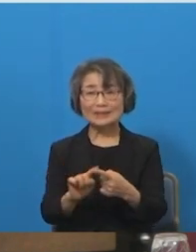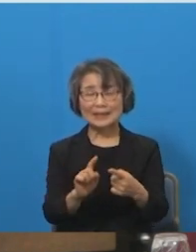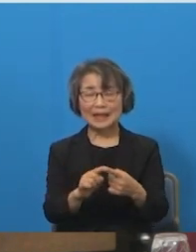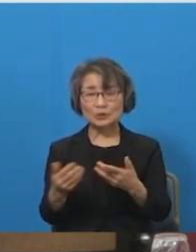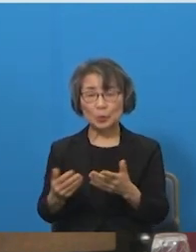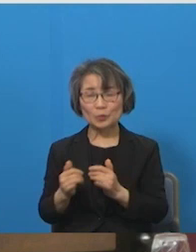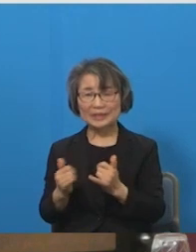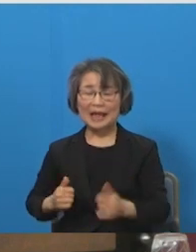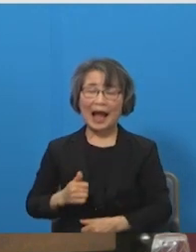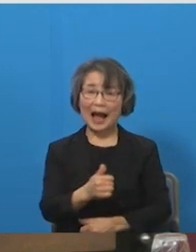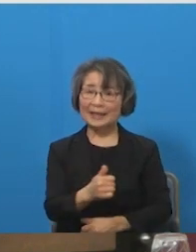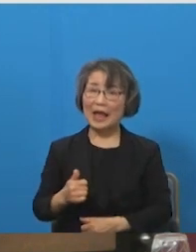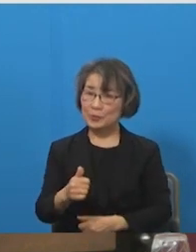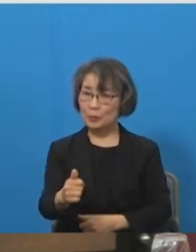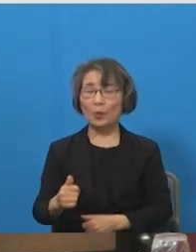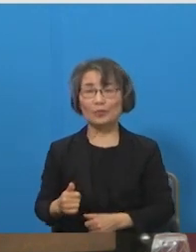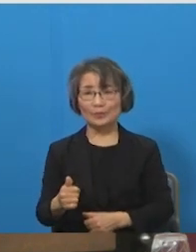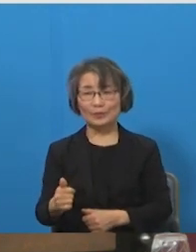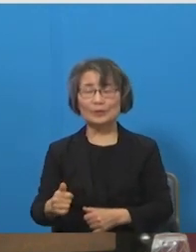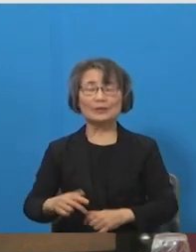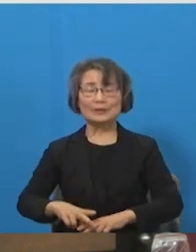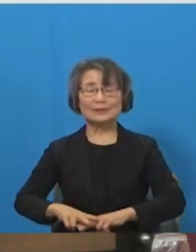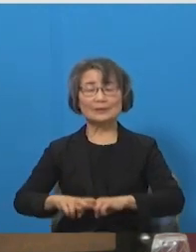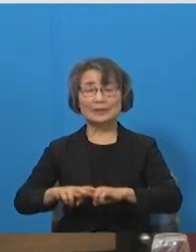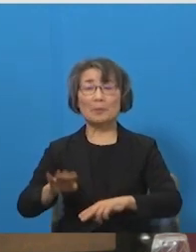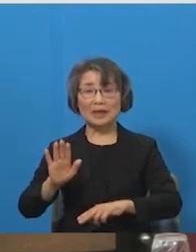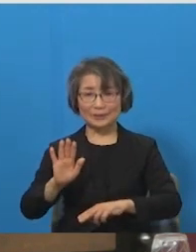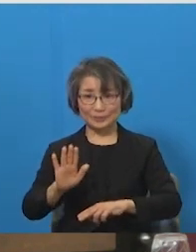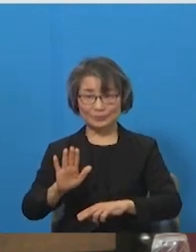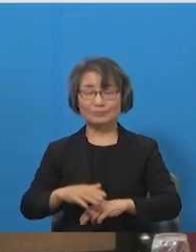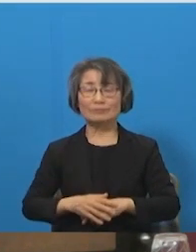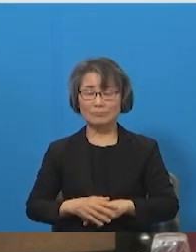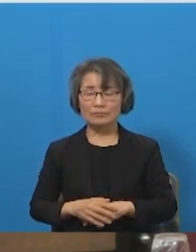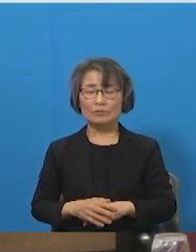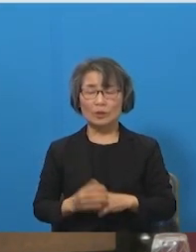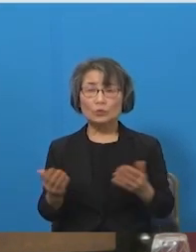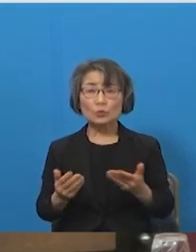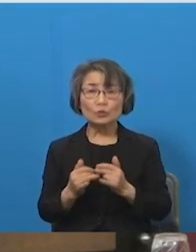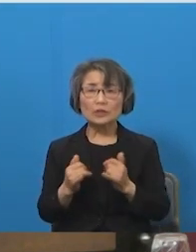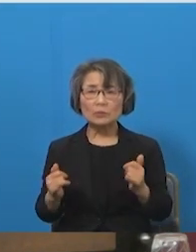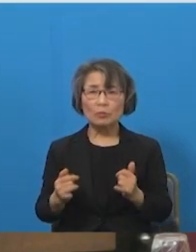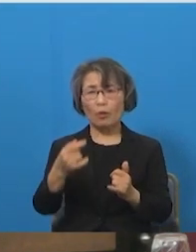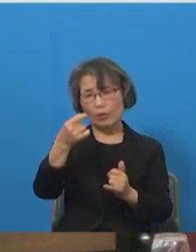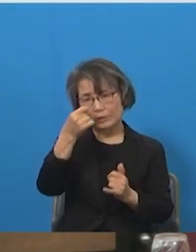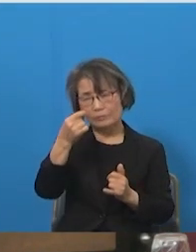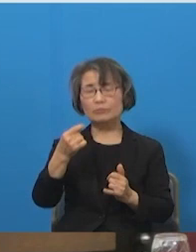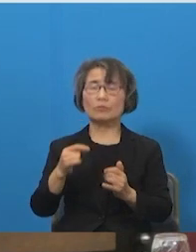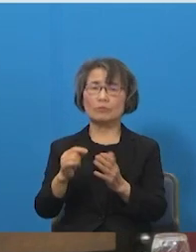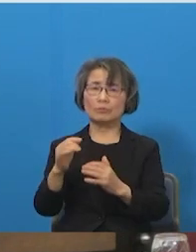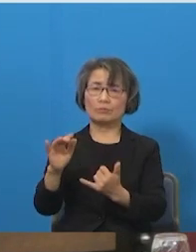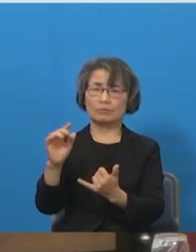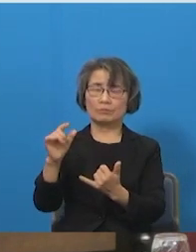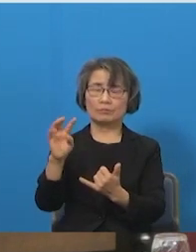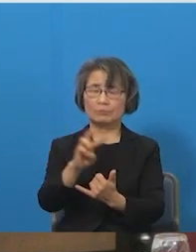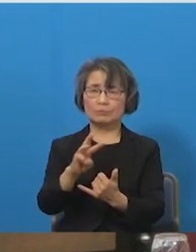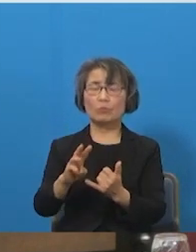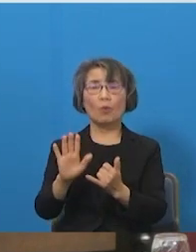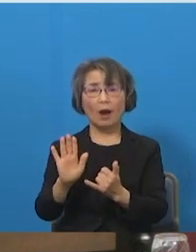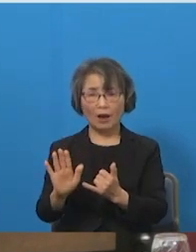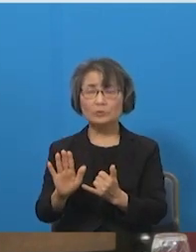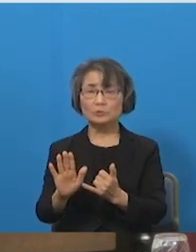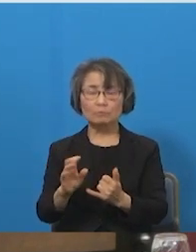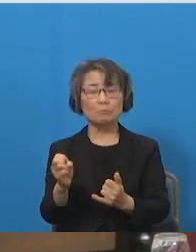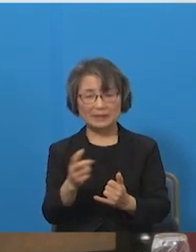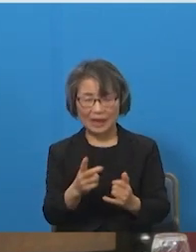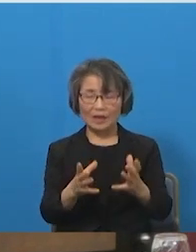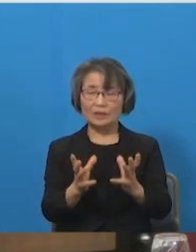遣体制を構築しており、職員の被災の可能性や、より被害や避難者の多い地域に職員を多く配